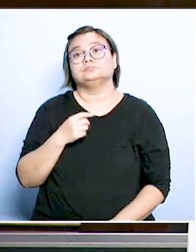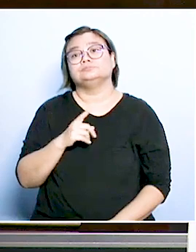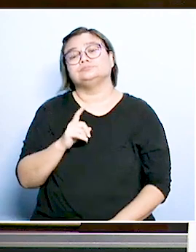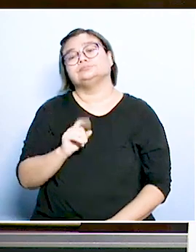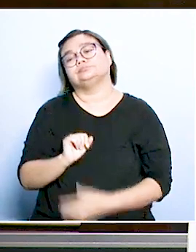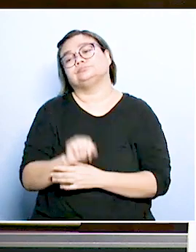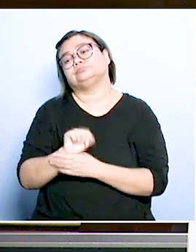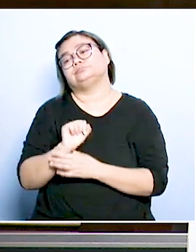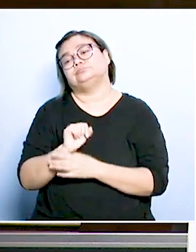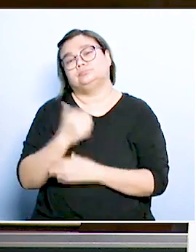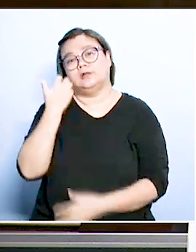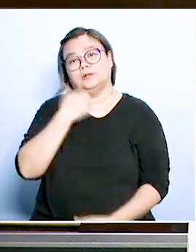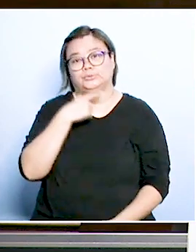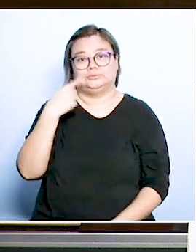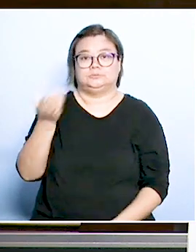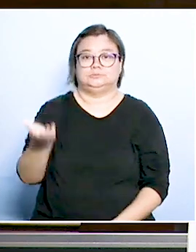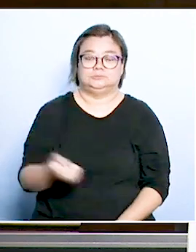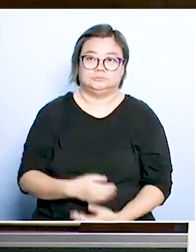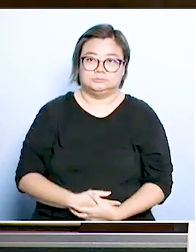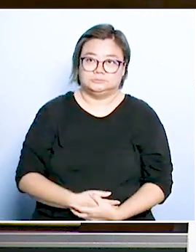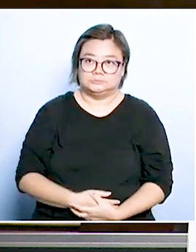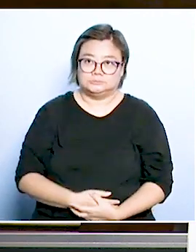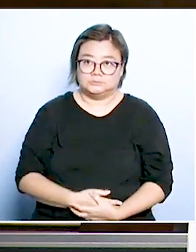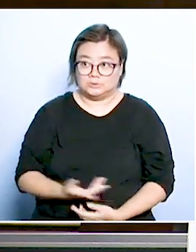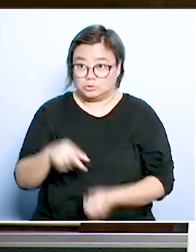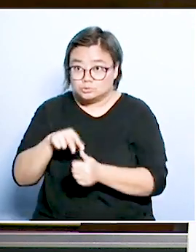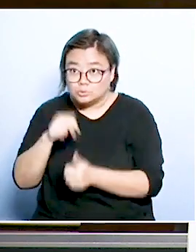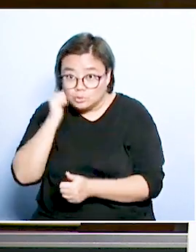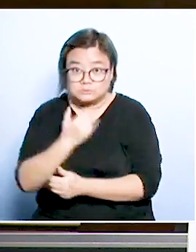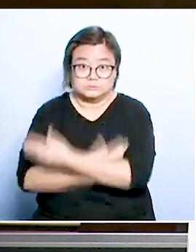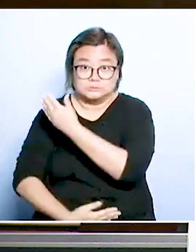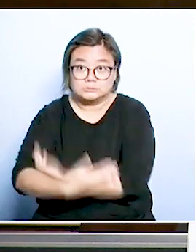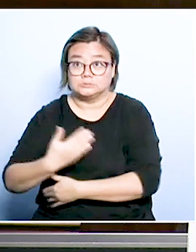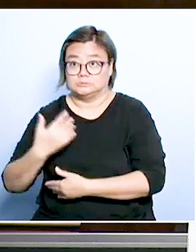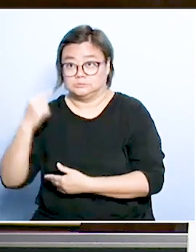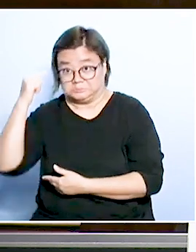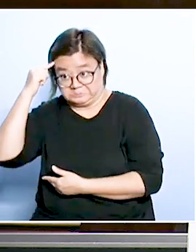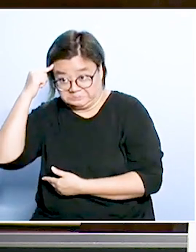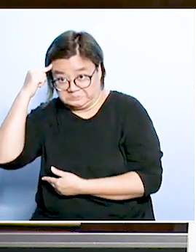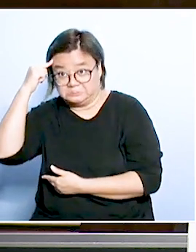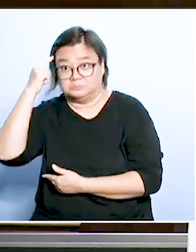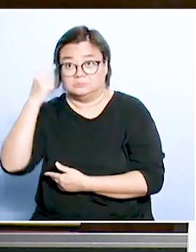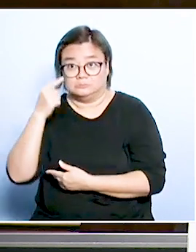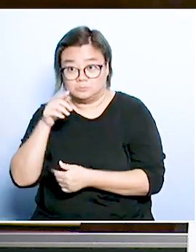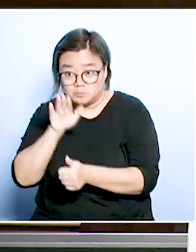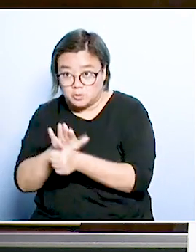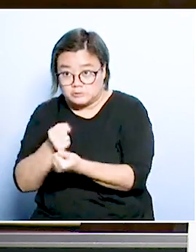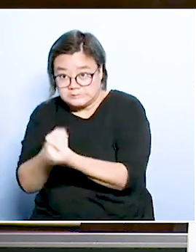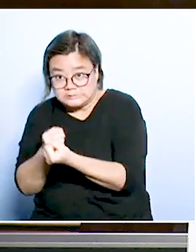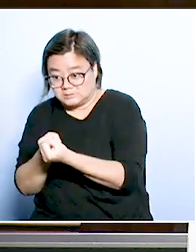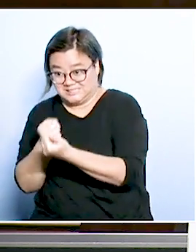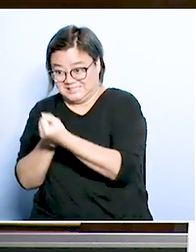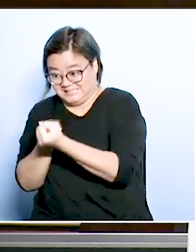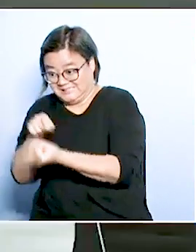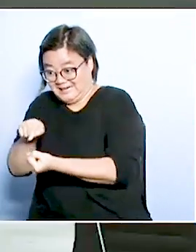障、精神病患、老人家，都係一個照顧者。你林鄭月娥扣